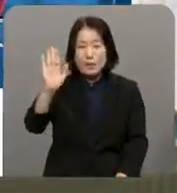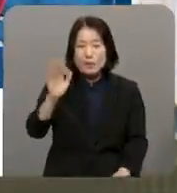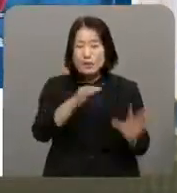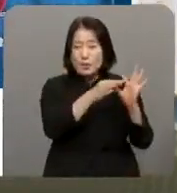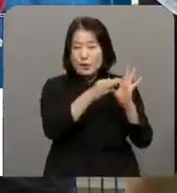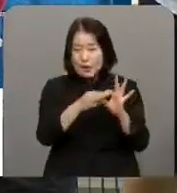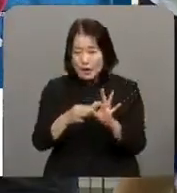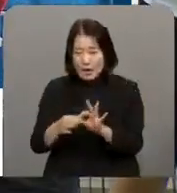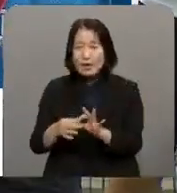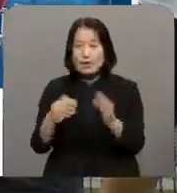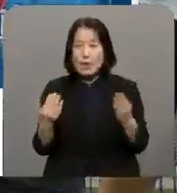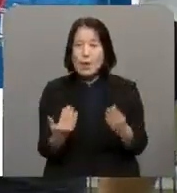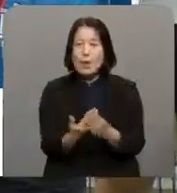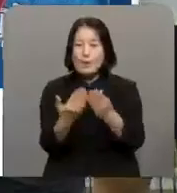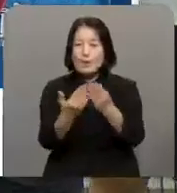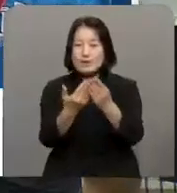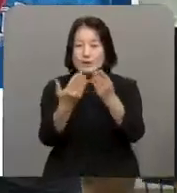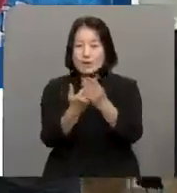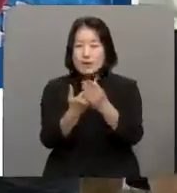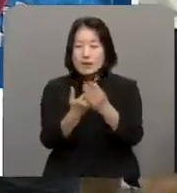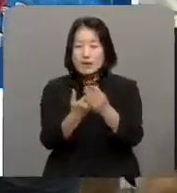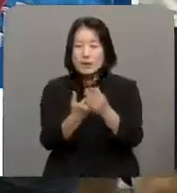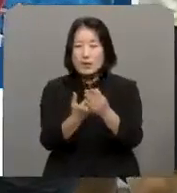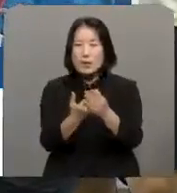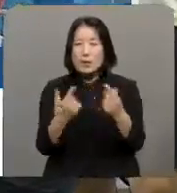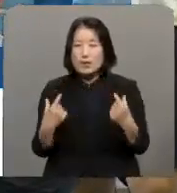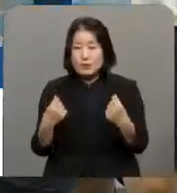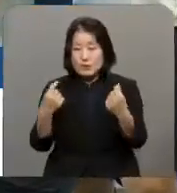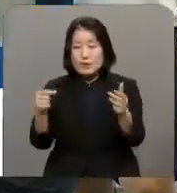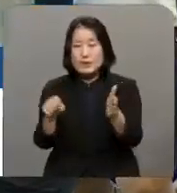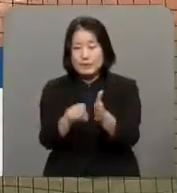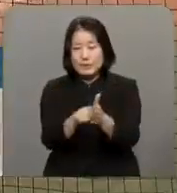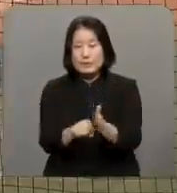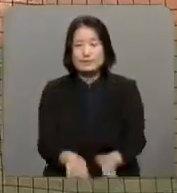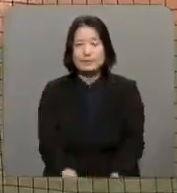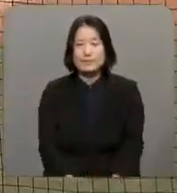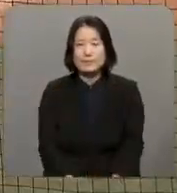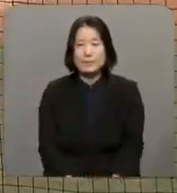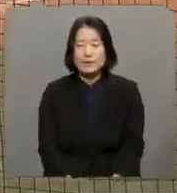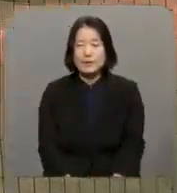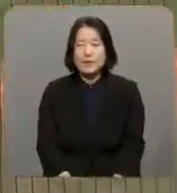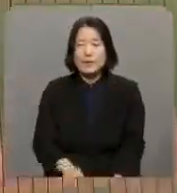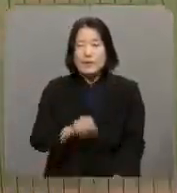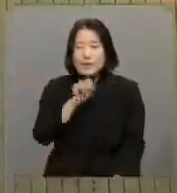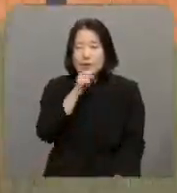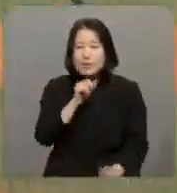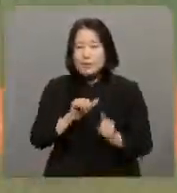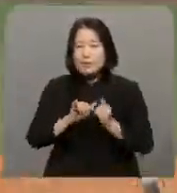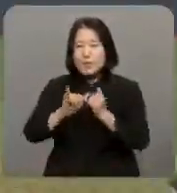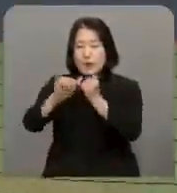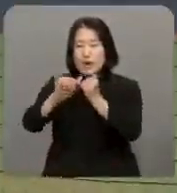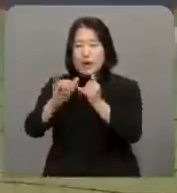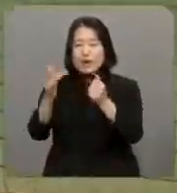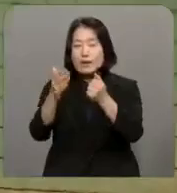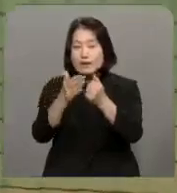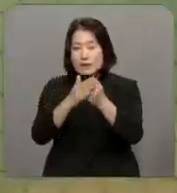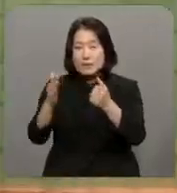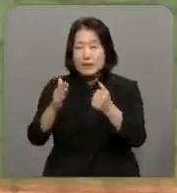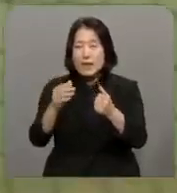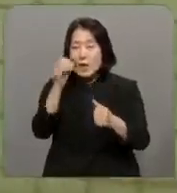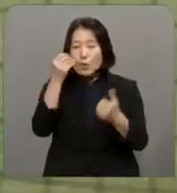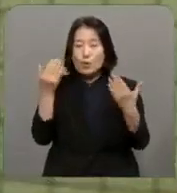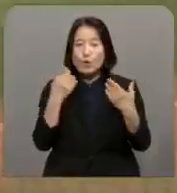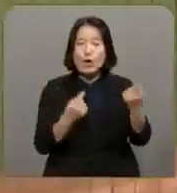변함없이 뭐 이 챔피언 자리에 뭐 있을 거라고 믿고 있습니다. 우수한 성적이 이어지면서 강릉고 진학을 선호하는